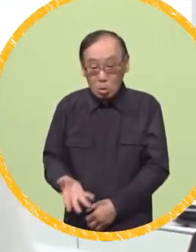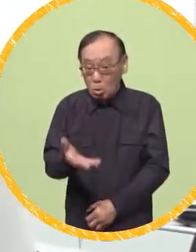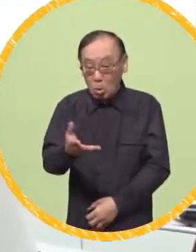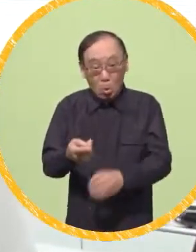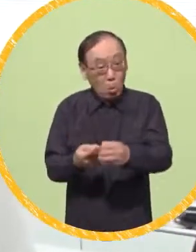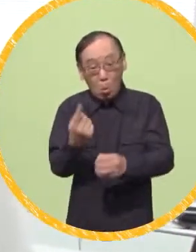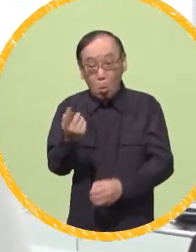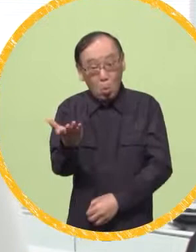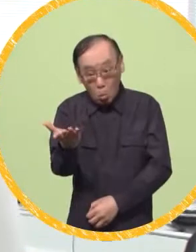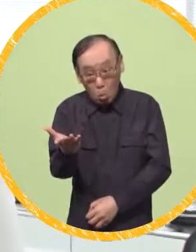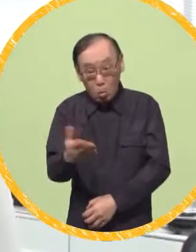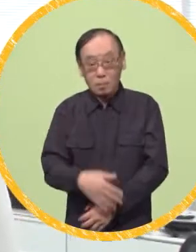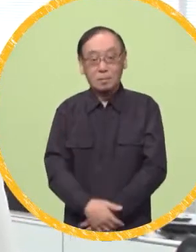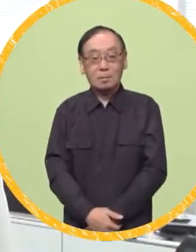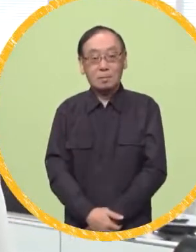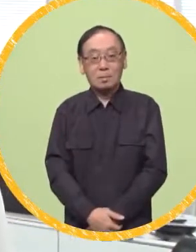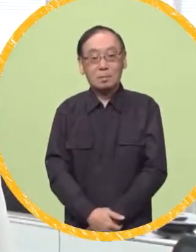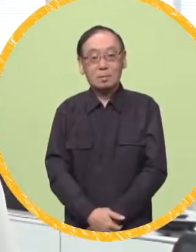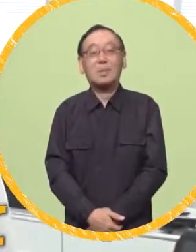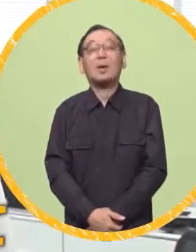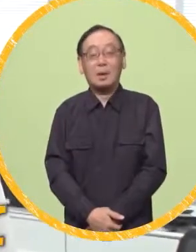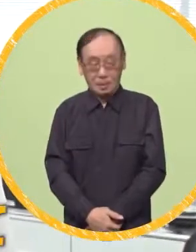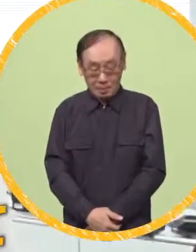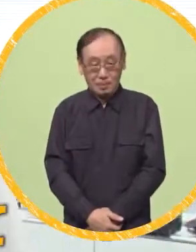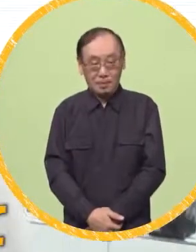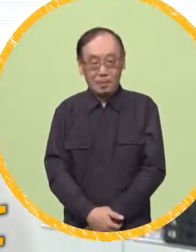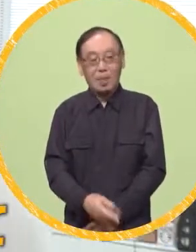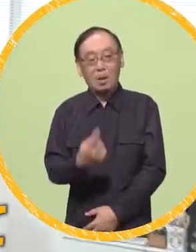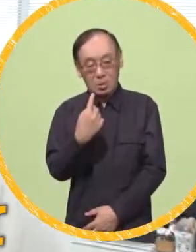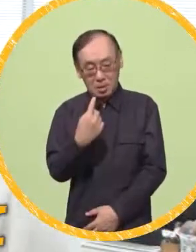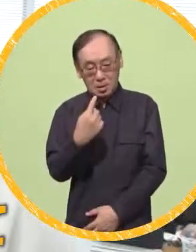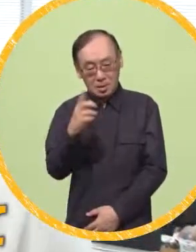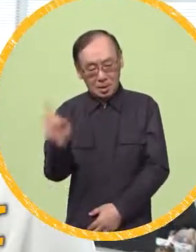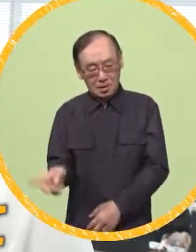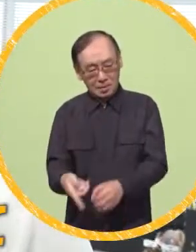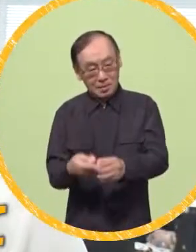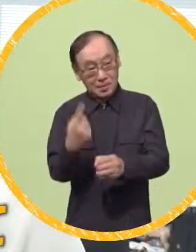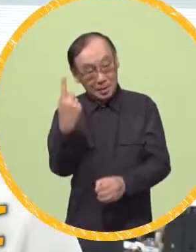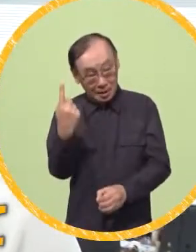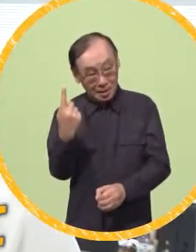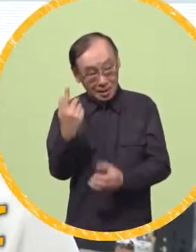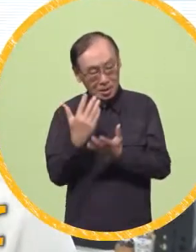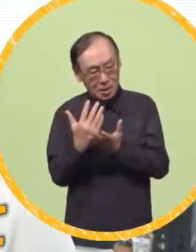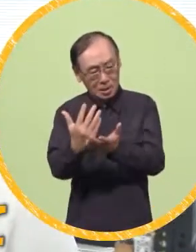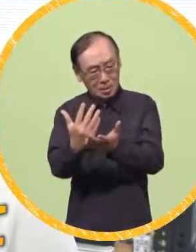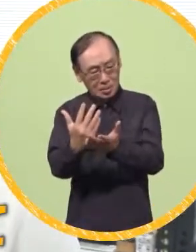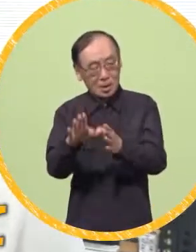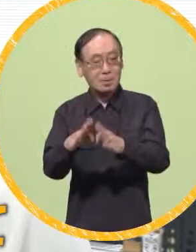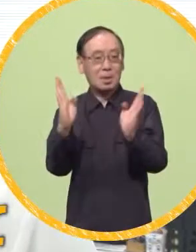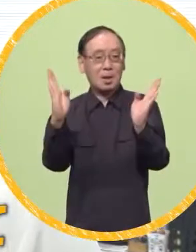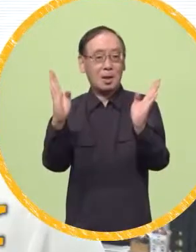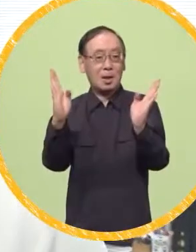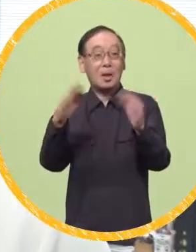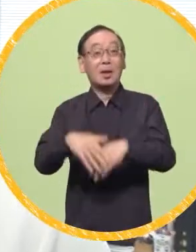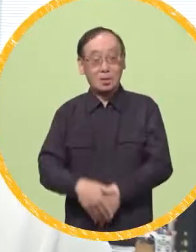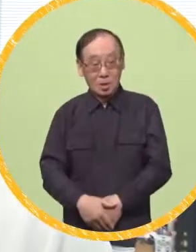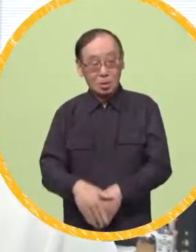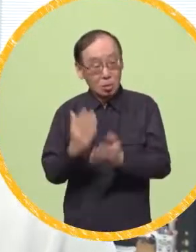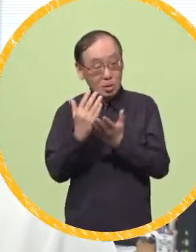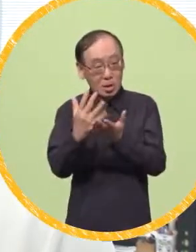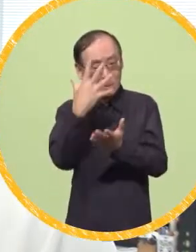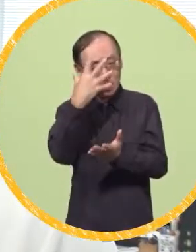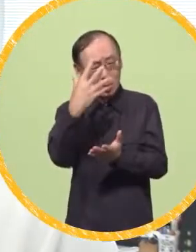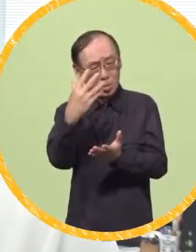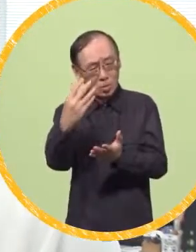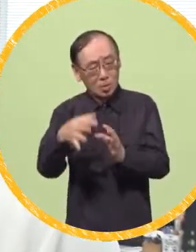考案したきっかけは私ですねとあるきっかけでセーリングという競技をはじめましてそして江戸その整理の魅力